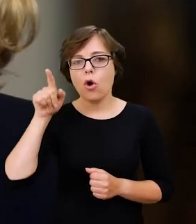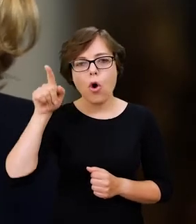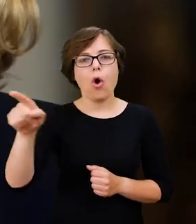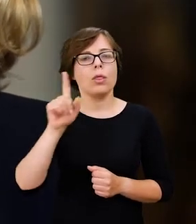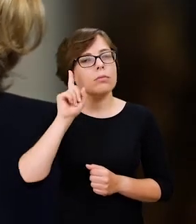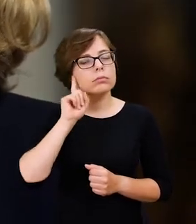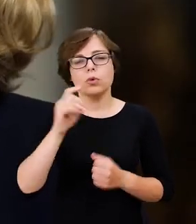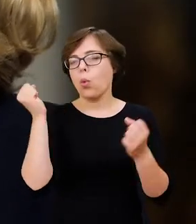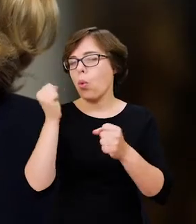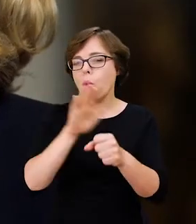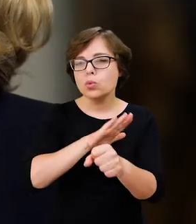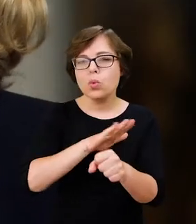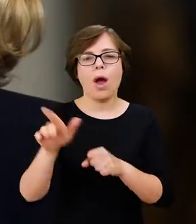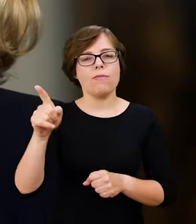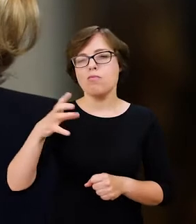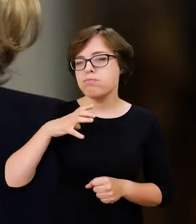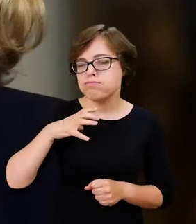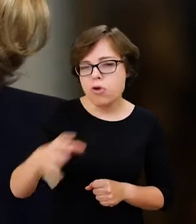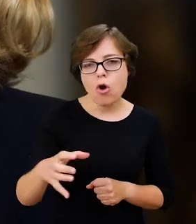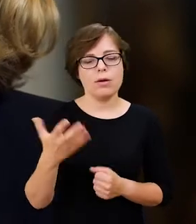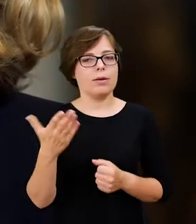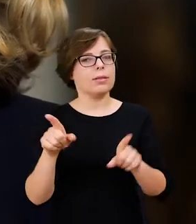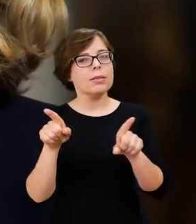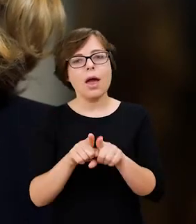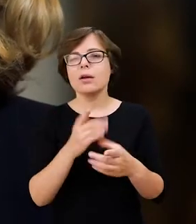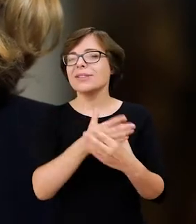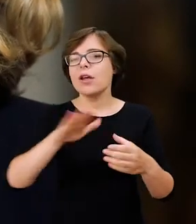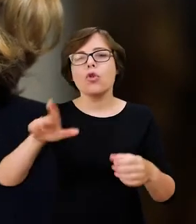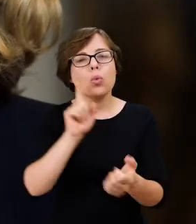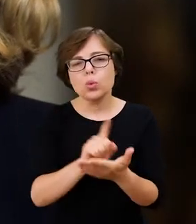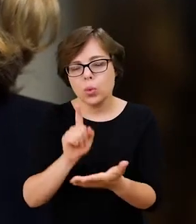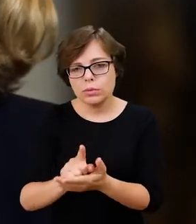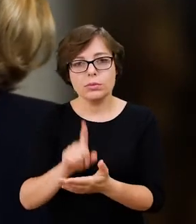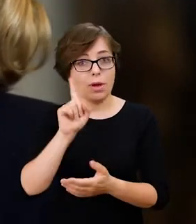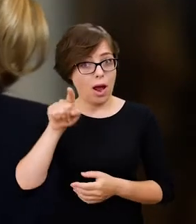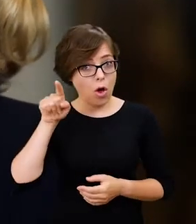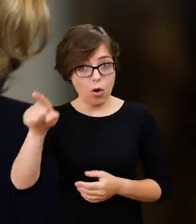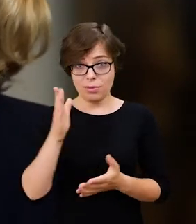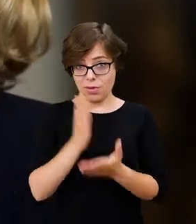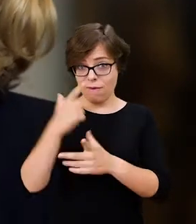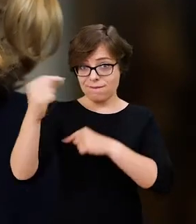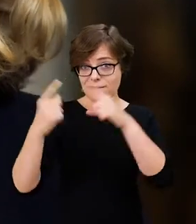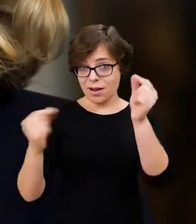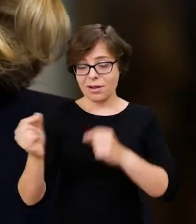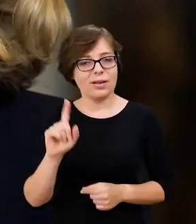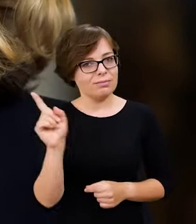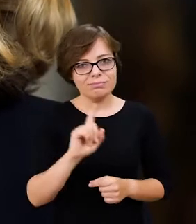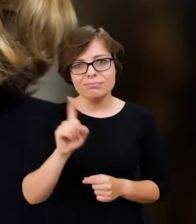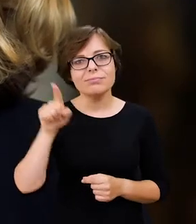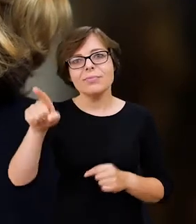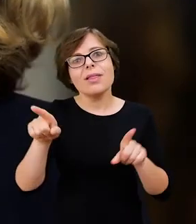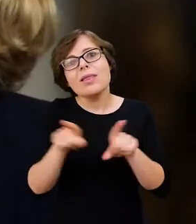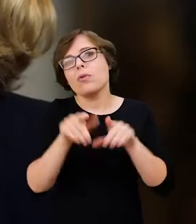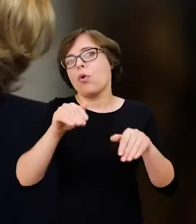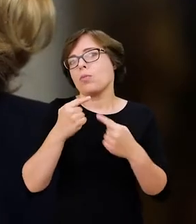zyskała wielką sławę, fortunę, odnosiła międzynarodowe sukcesy, ale była nie tylko celebrytką. Stała